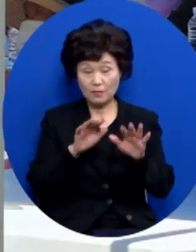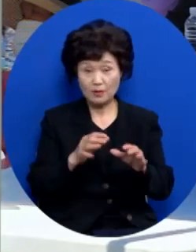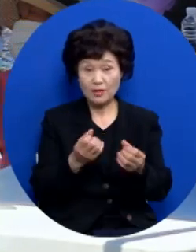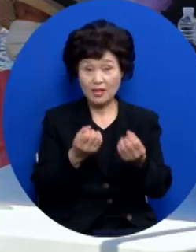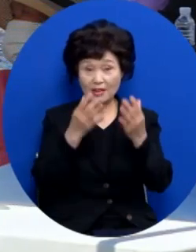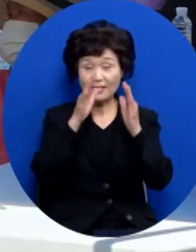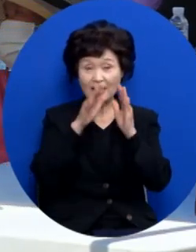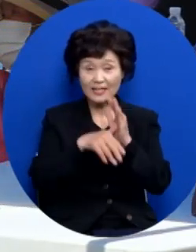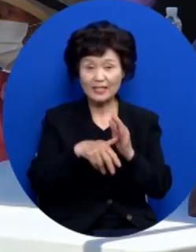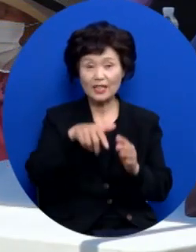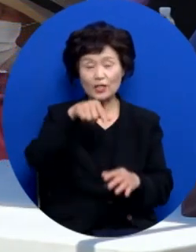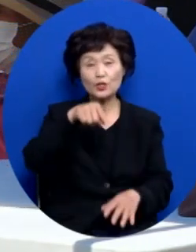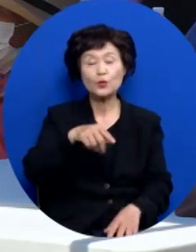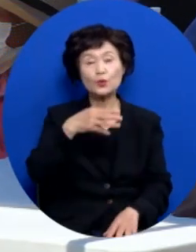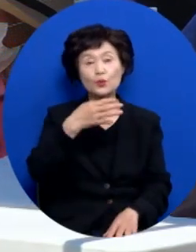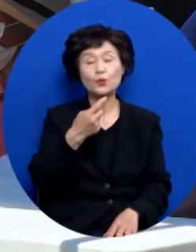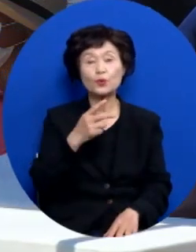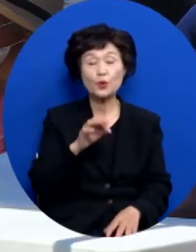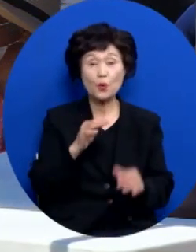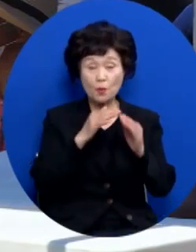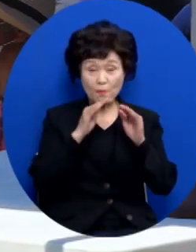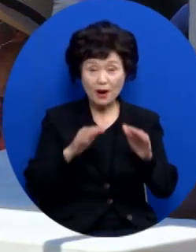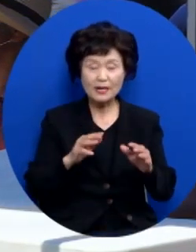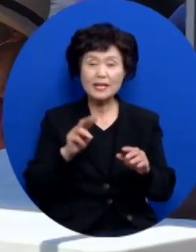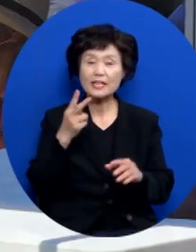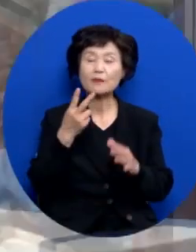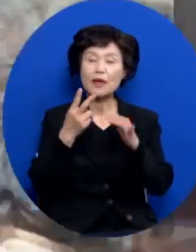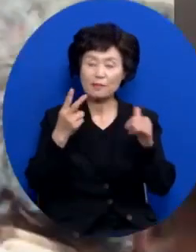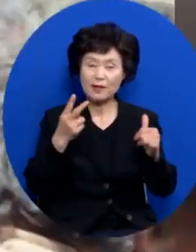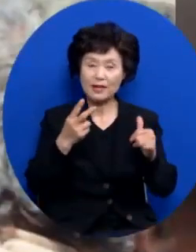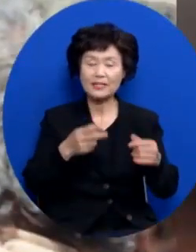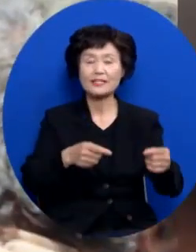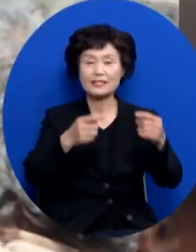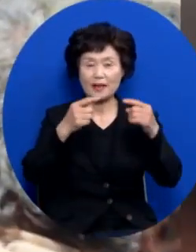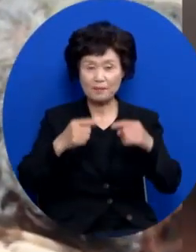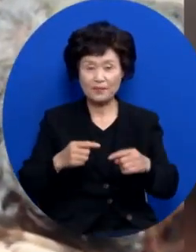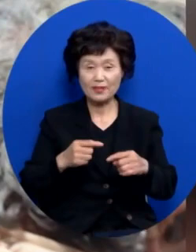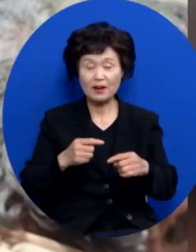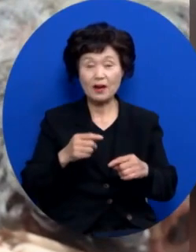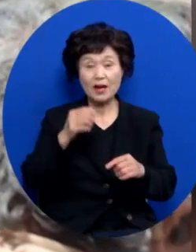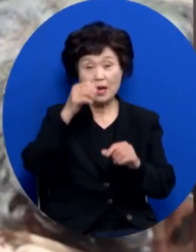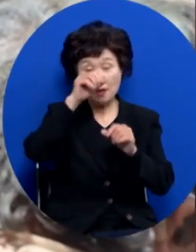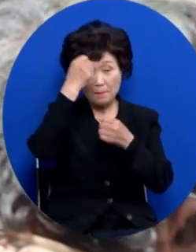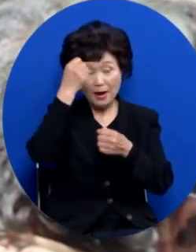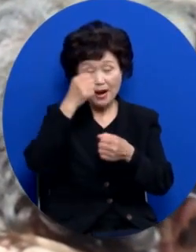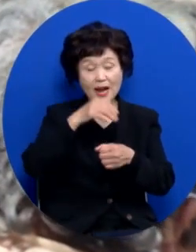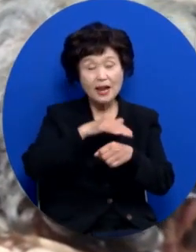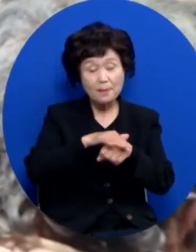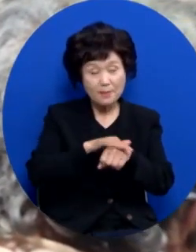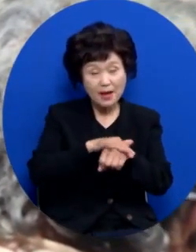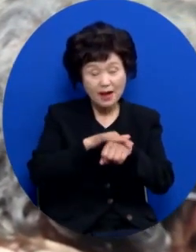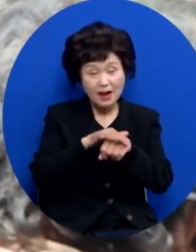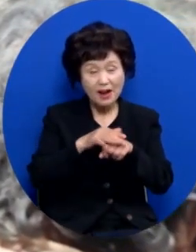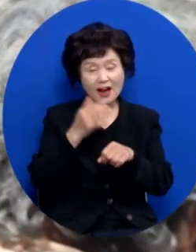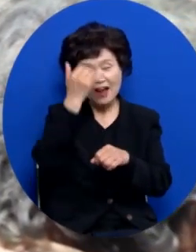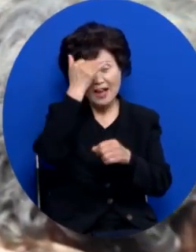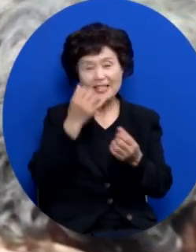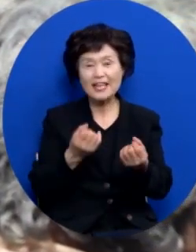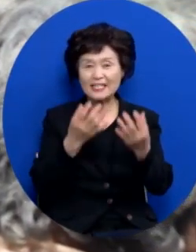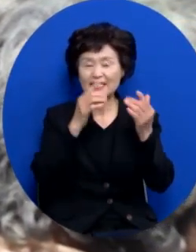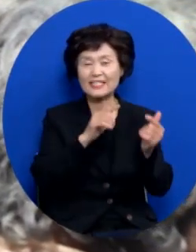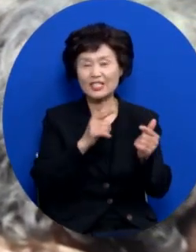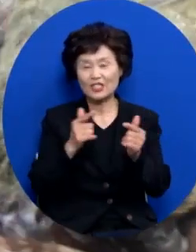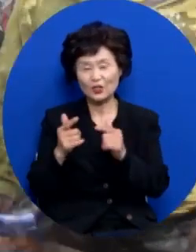행사에는 굴용마을 주민 200여 명이 참여했으며 세족식과 선물 나눔 식사 등의 시간을 가졌습니다 한편